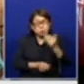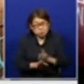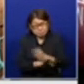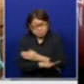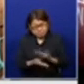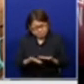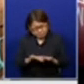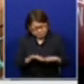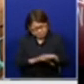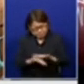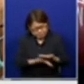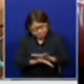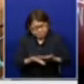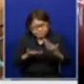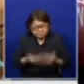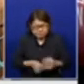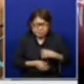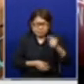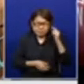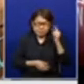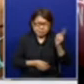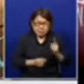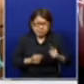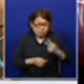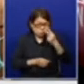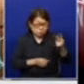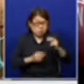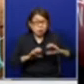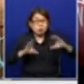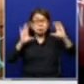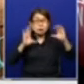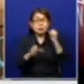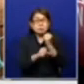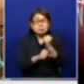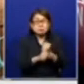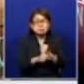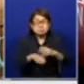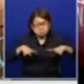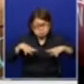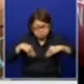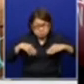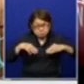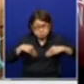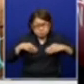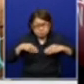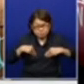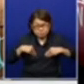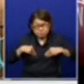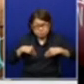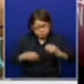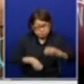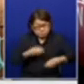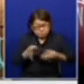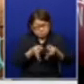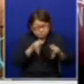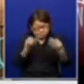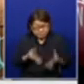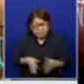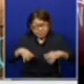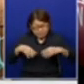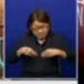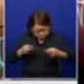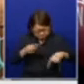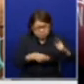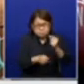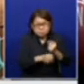นการทำงานของรัฐบาลโดยได้รับฟังแล้วนำไปปฏิบัติตั้งแต่วันนั้นมาผม